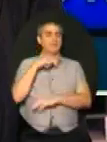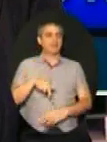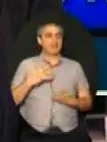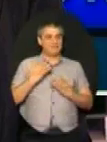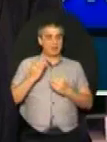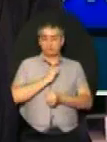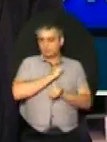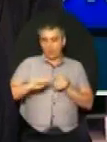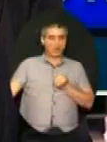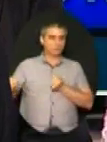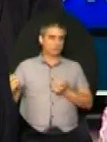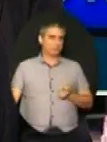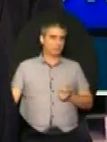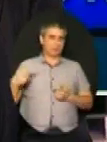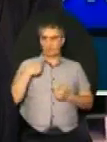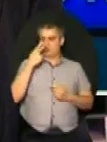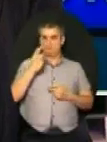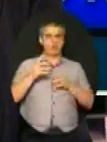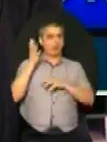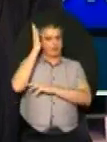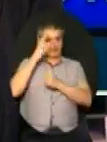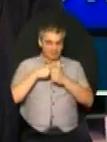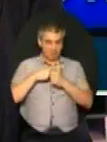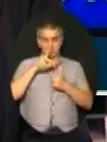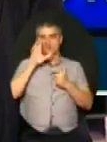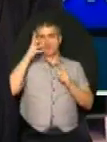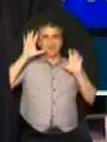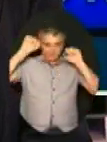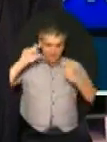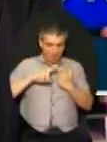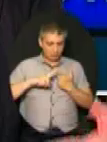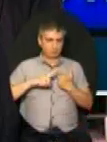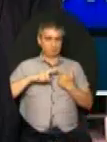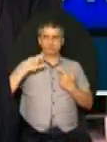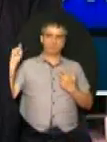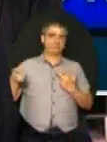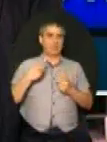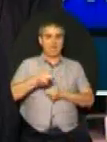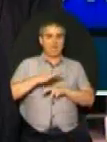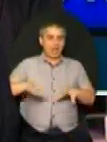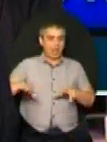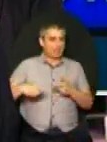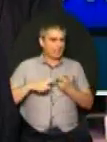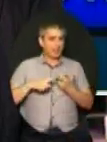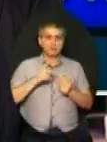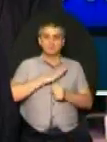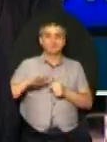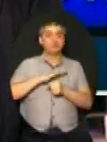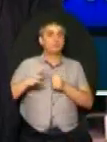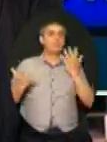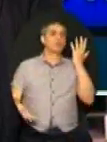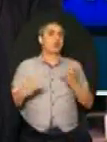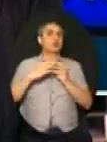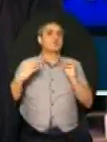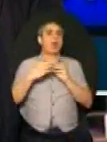ואיך גודעים ענף ענף. אנחנו רואים את זה במשקי הלול, אנחנו רואים את זה ברפתות, אנחנו רואים את זה בכלל בעיבוד האדמה, אנחנו רואים שמשמידים טונות